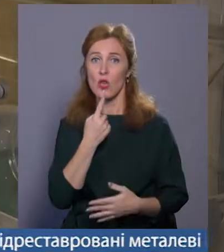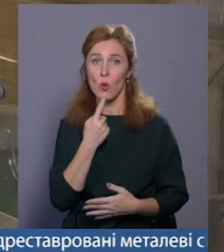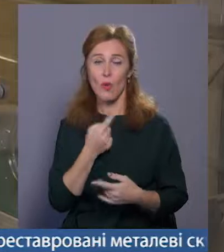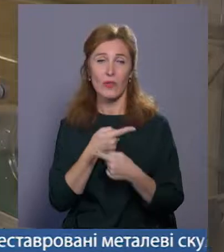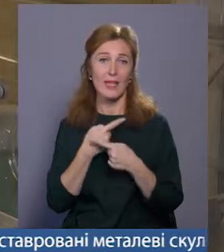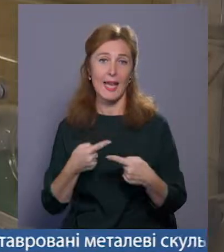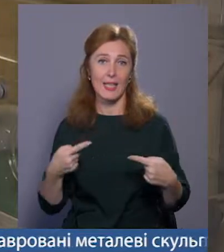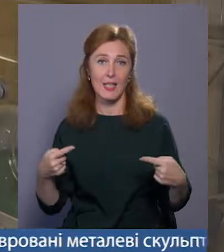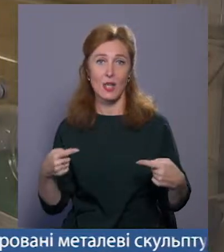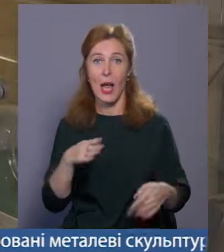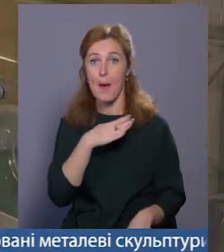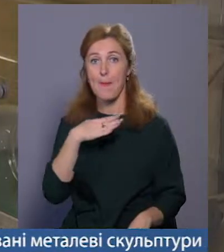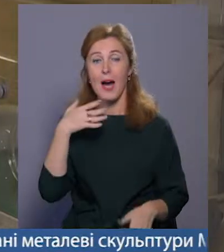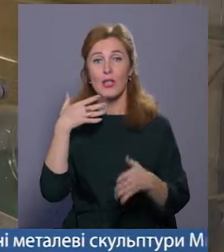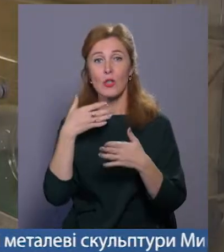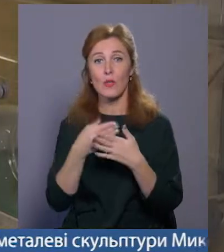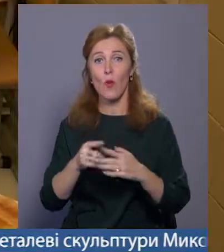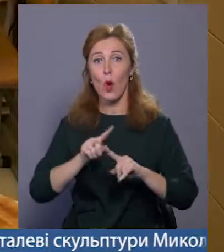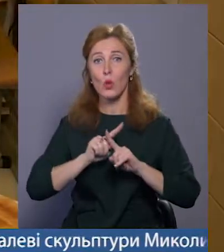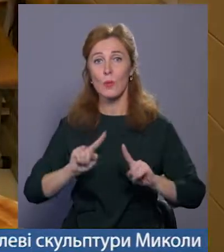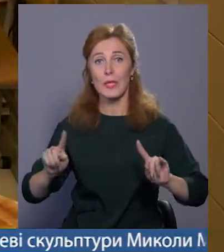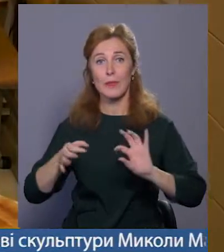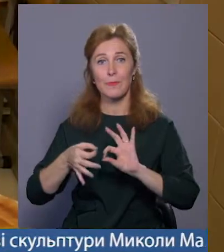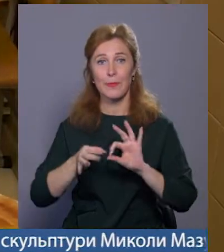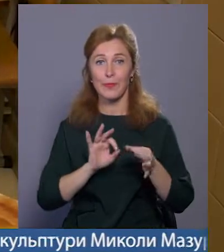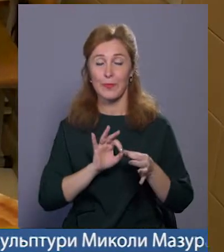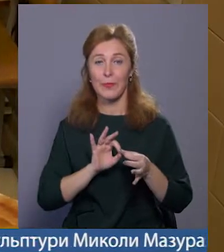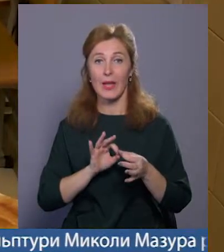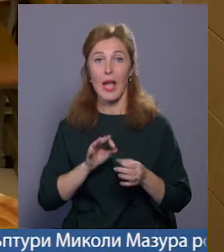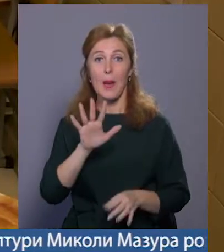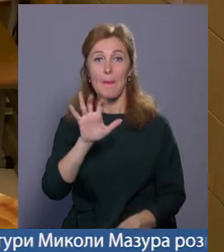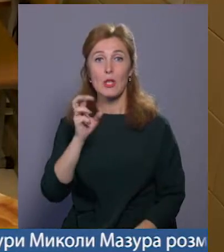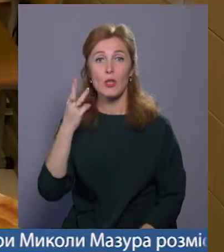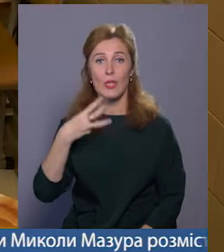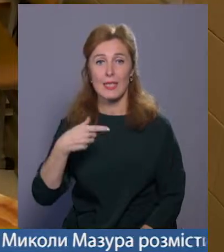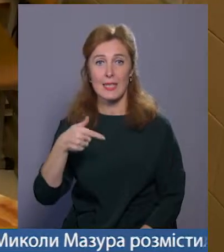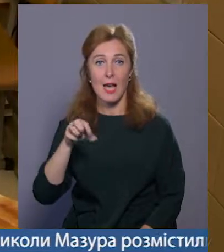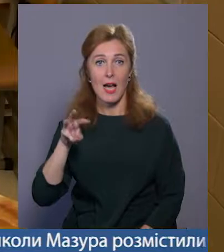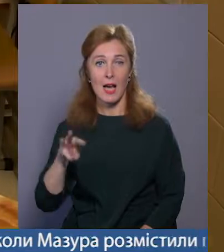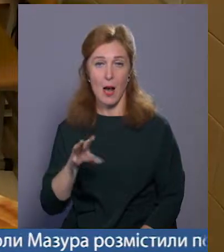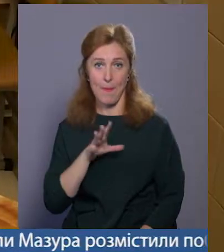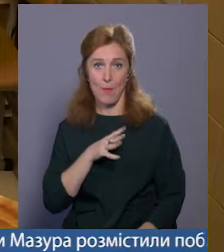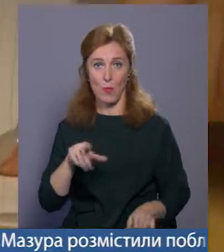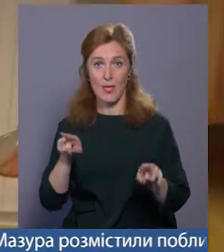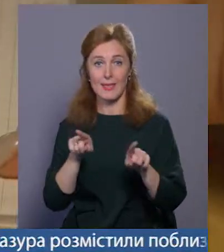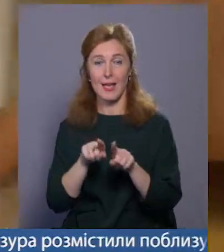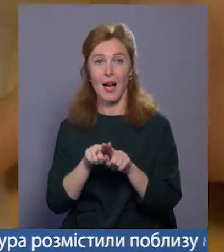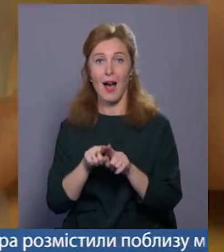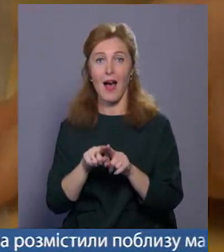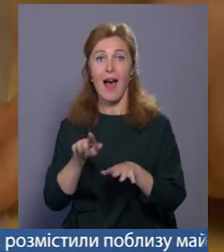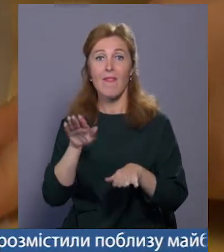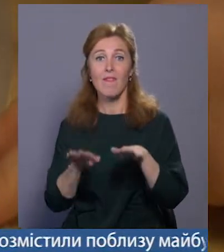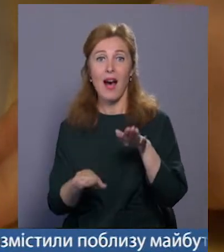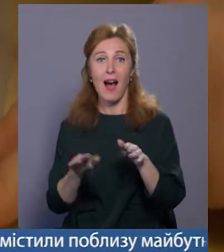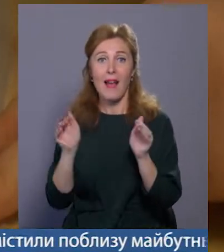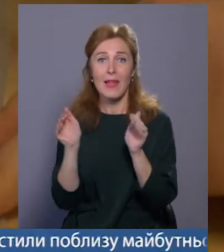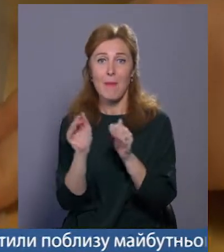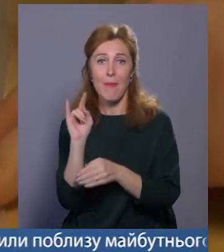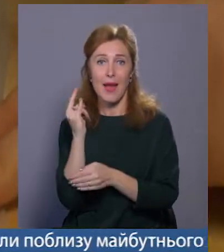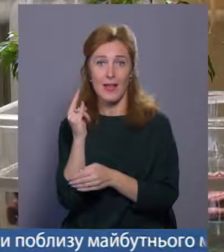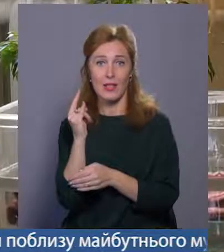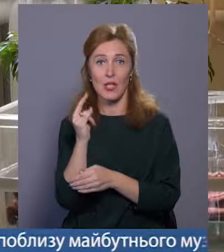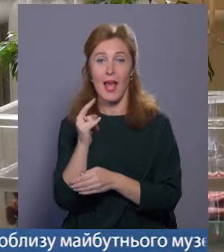Тобто багато своїх особливих таких нюансів. 530 грамів – саме такою була вага найменшого пацієнта відділення. Немовля народилося